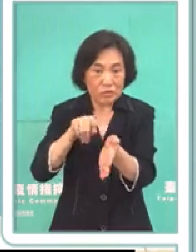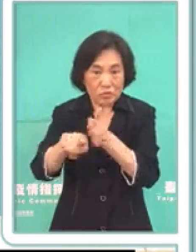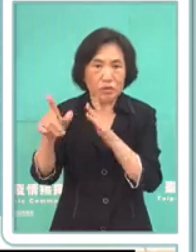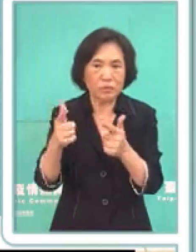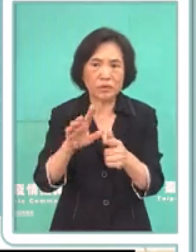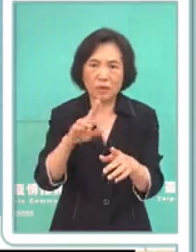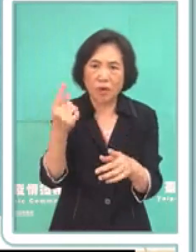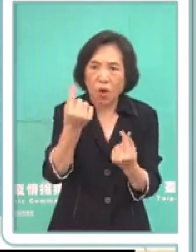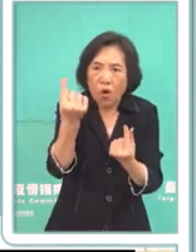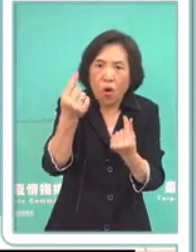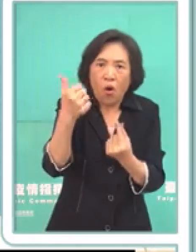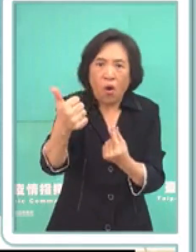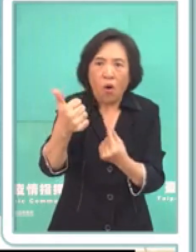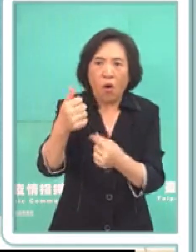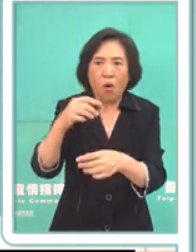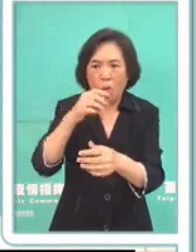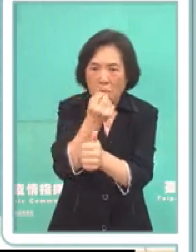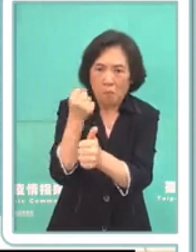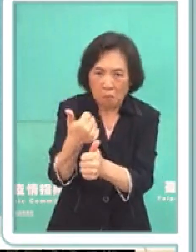一样好，了不起耶。